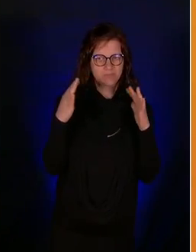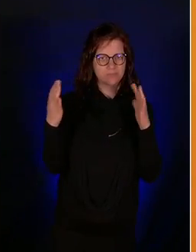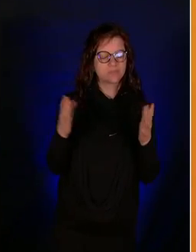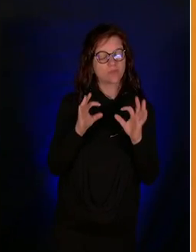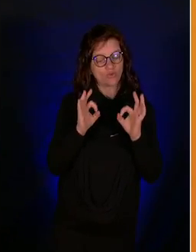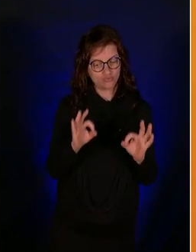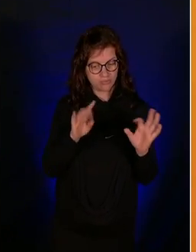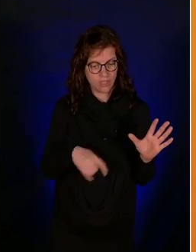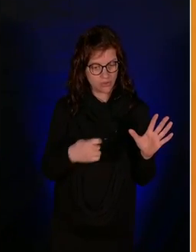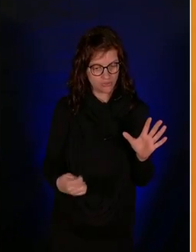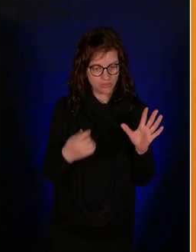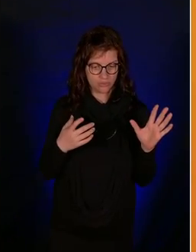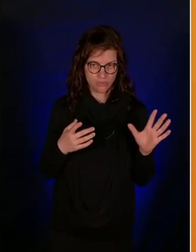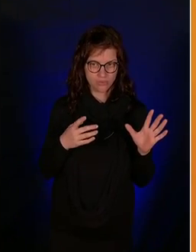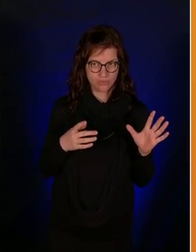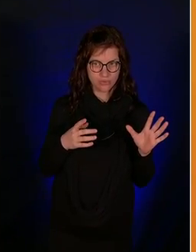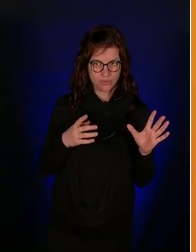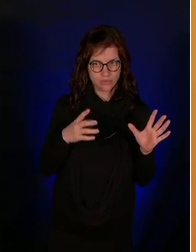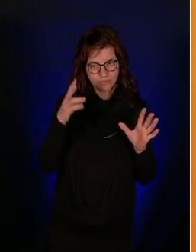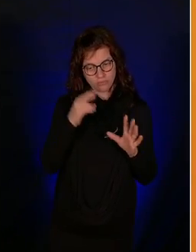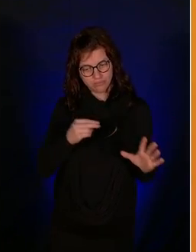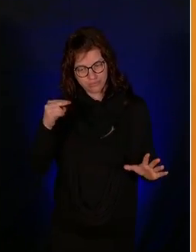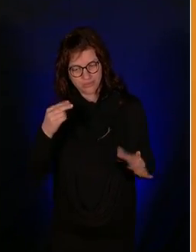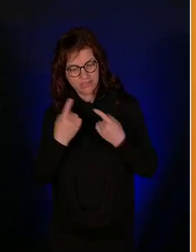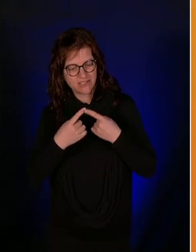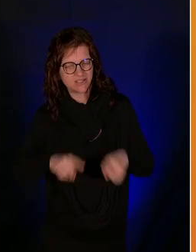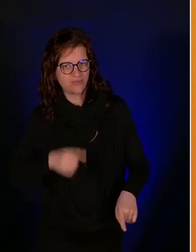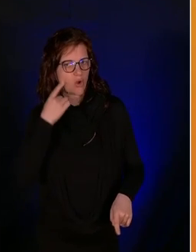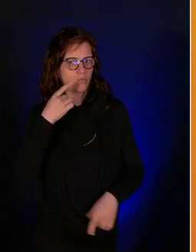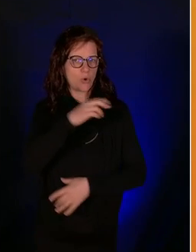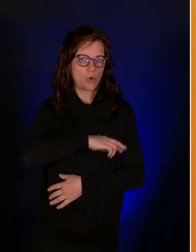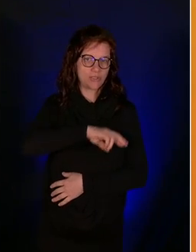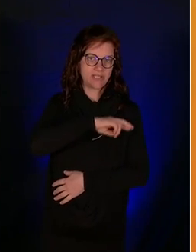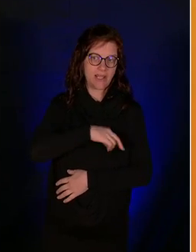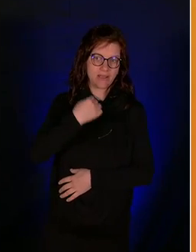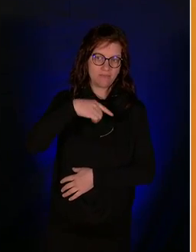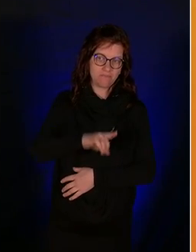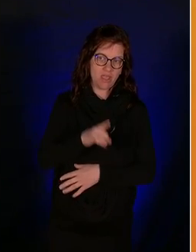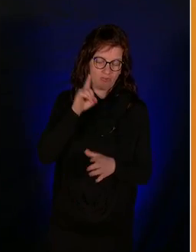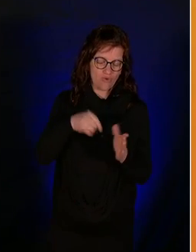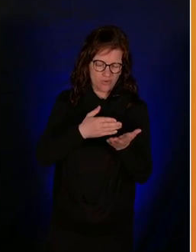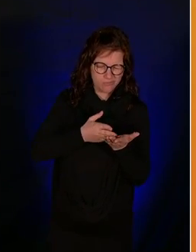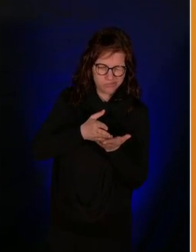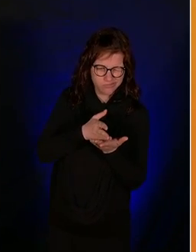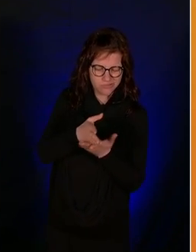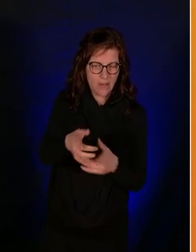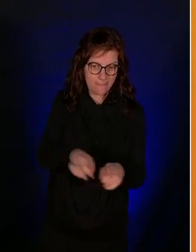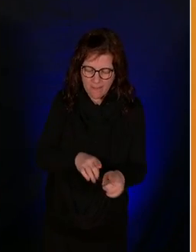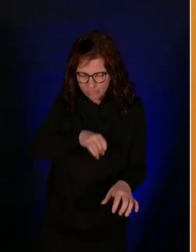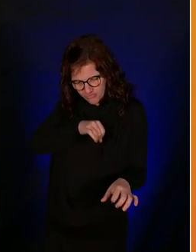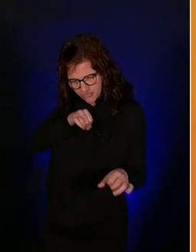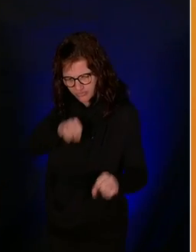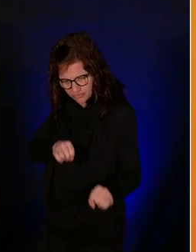Alors évidemment, hein, la dimension est très différente pour les retraites, mais suivons la même voie,